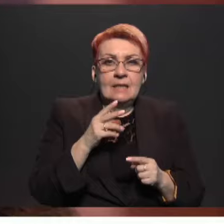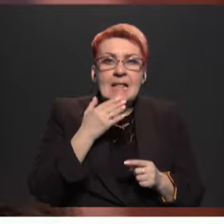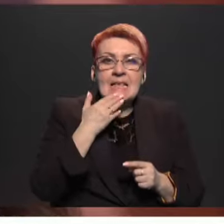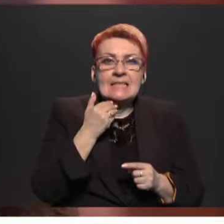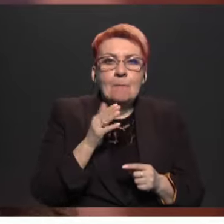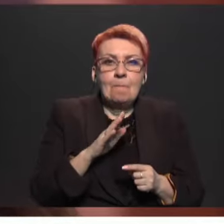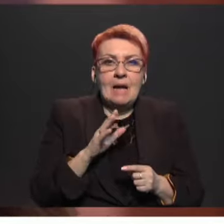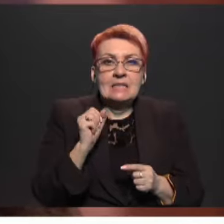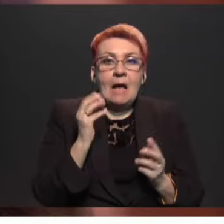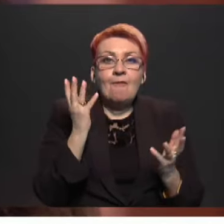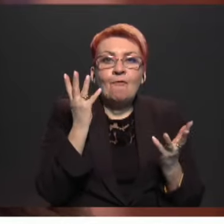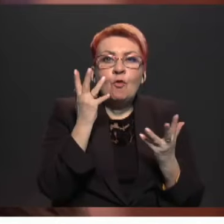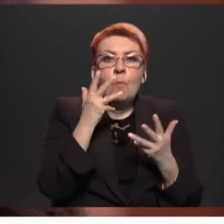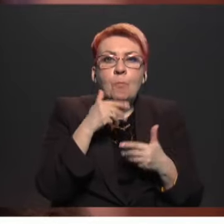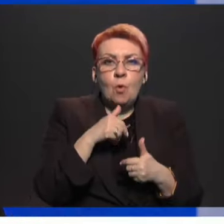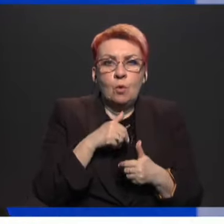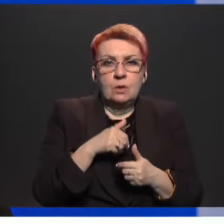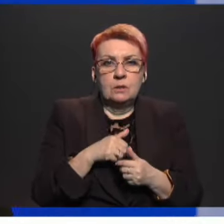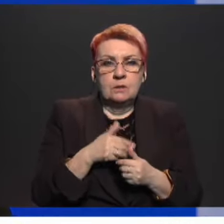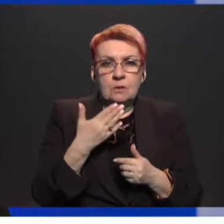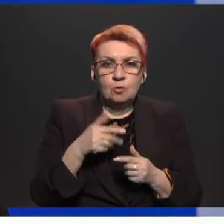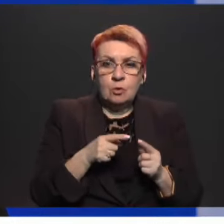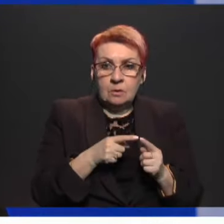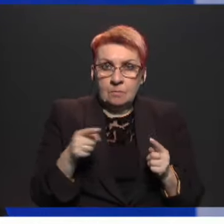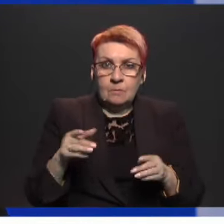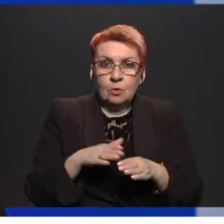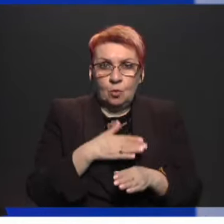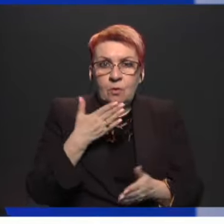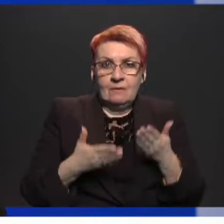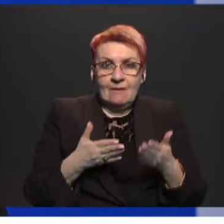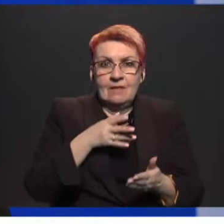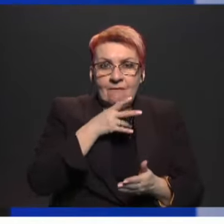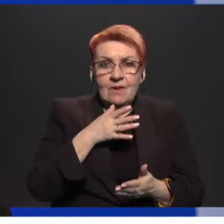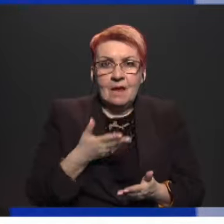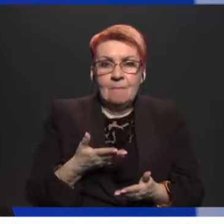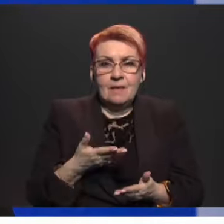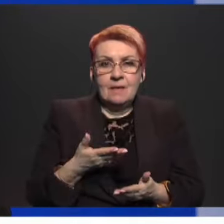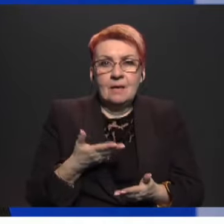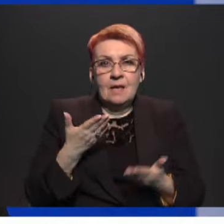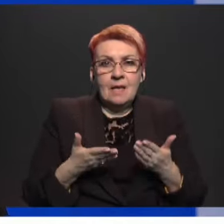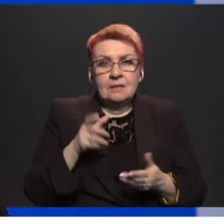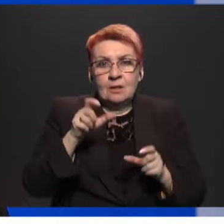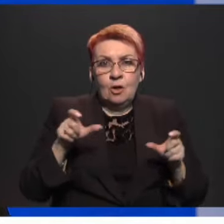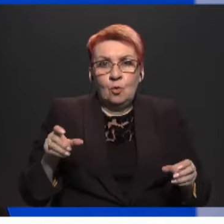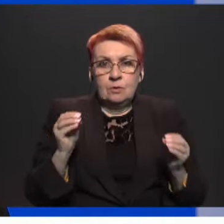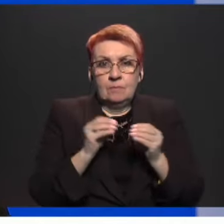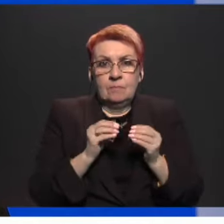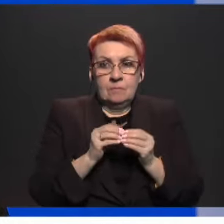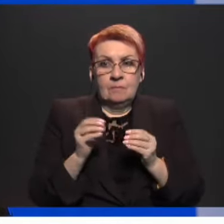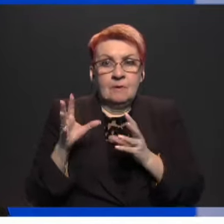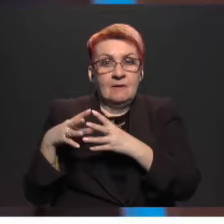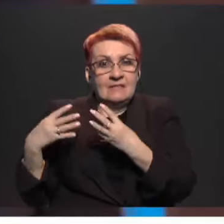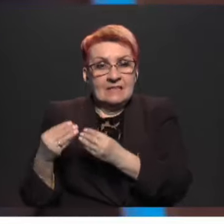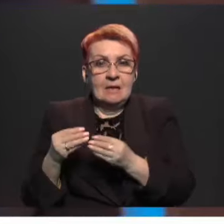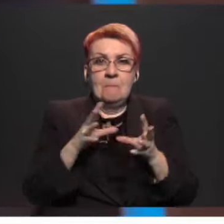целая влюбленность, которая выросла, я так понимаю, на протяжении какого-то долгого времени. И если люди по-прежнему остаются в своих семьях, то